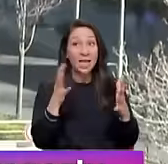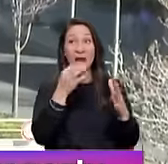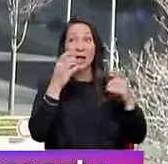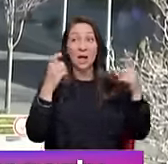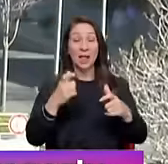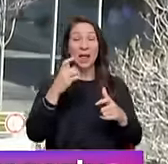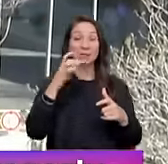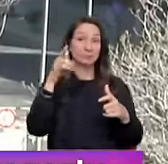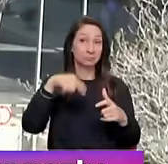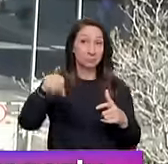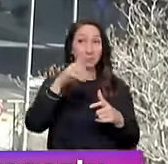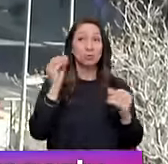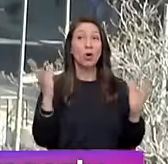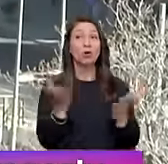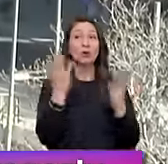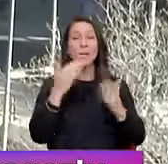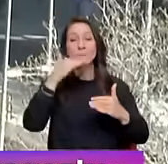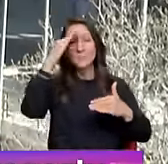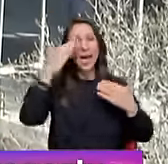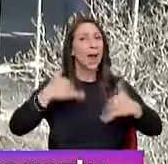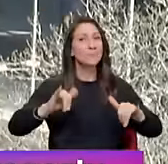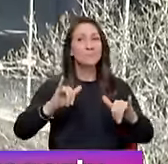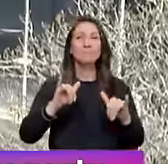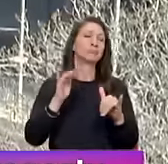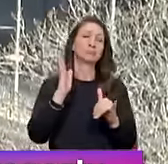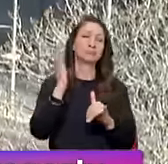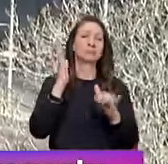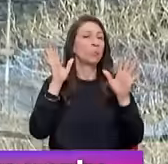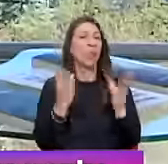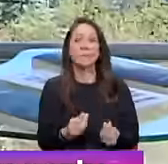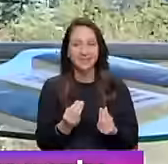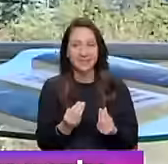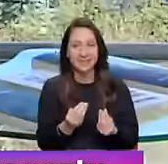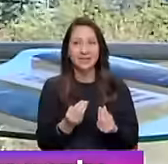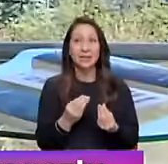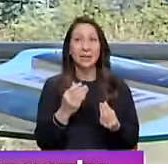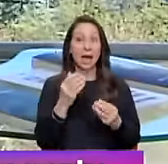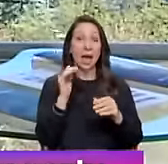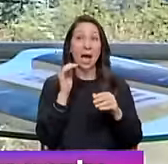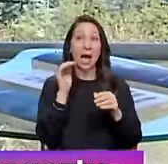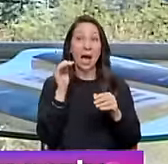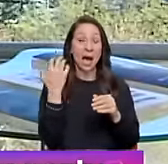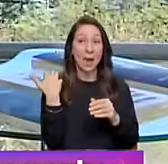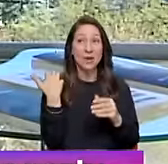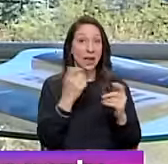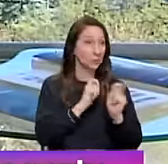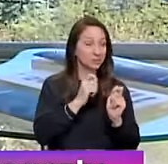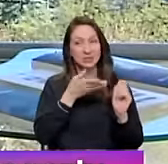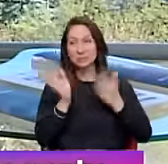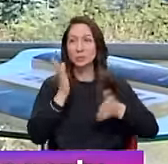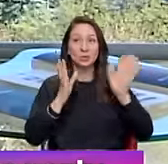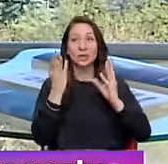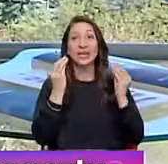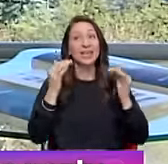Ankaralılar, başkentliler çoktan bu bayram tatilini başlatmışlardır birim amirleriyle görüşüp de. Şimdi